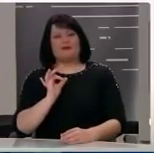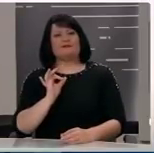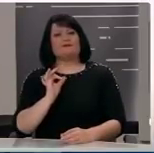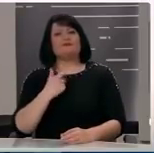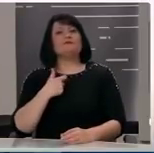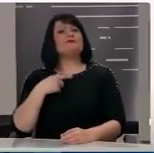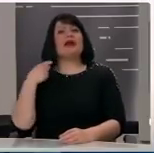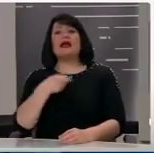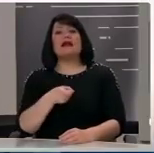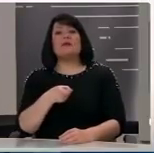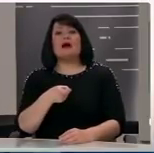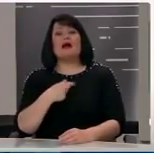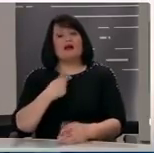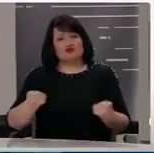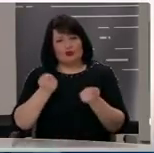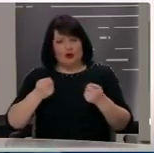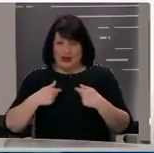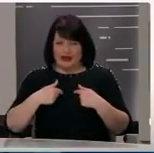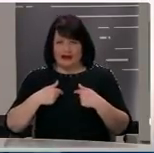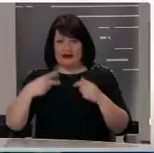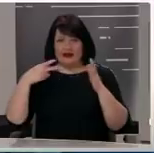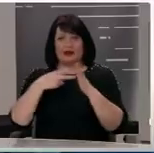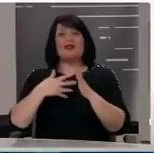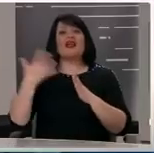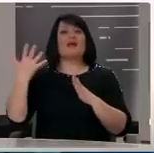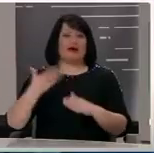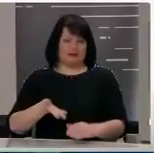έγκλημα συνετελέστη, κυρίες και κύριοι συνάδελφοι, το 2015.